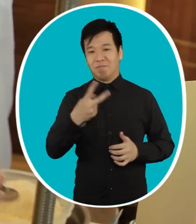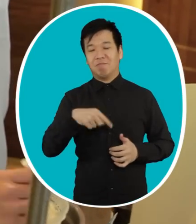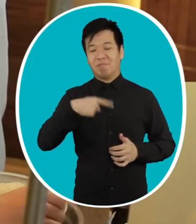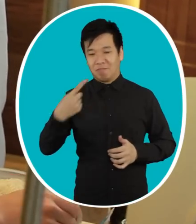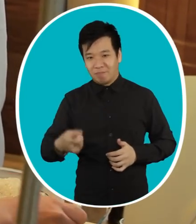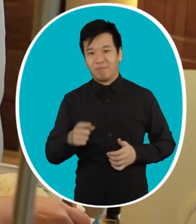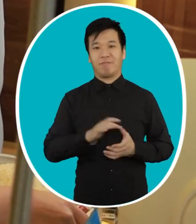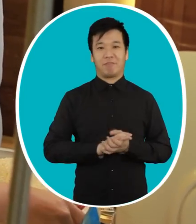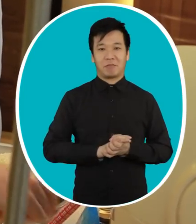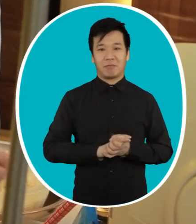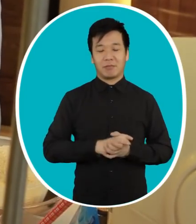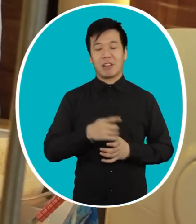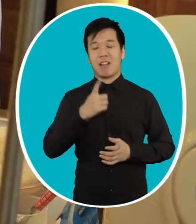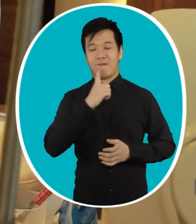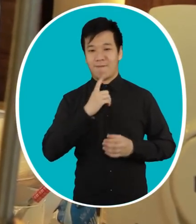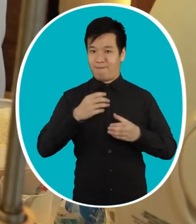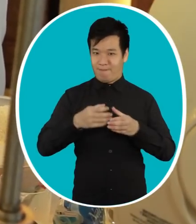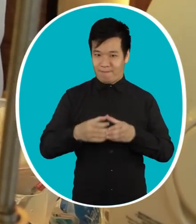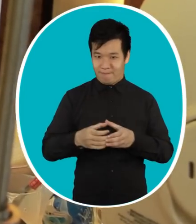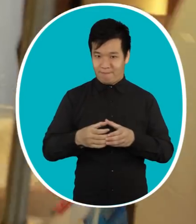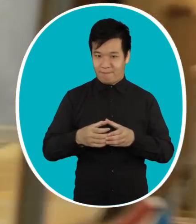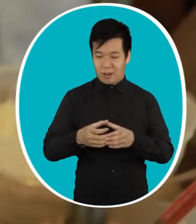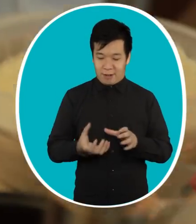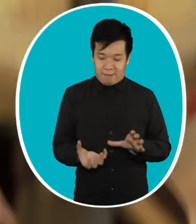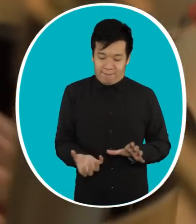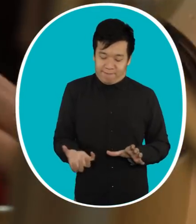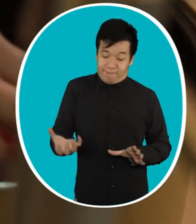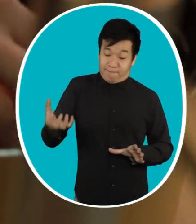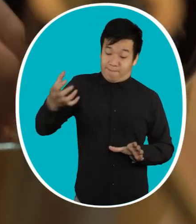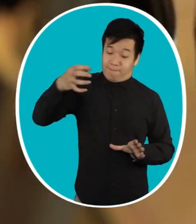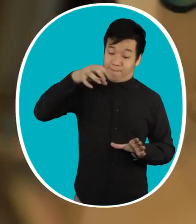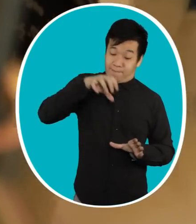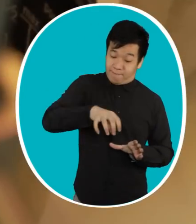茄反轉擺正中，